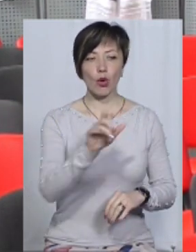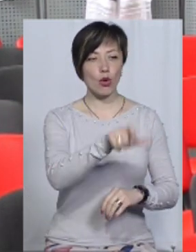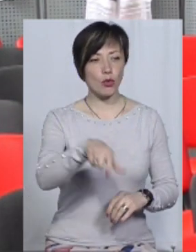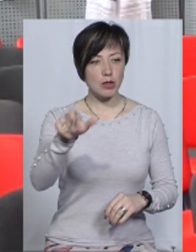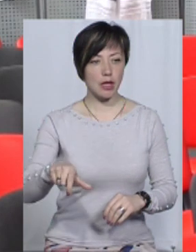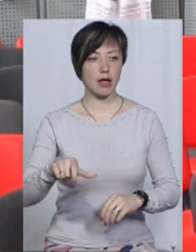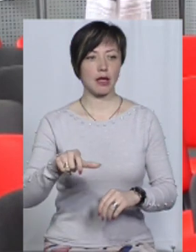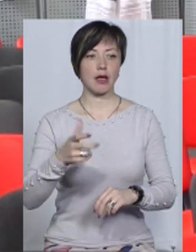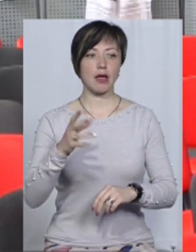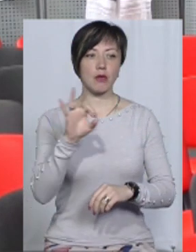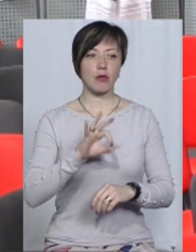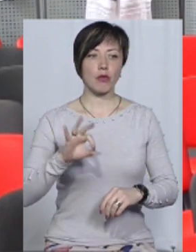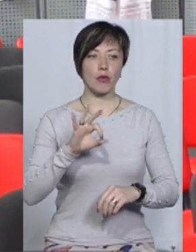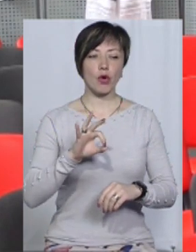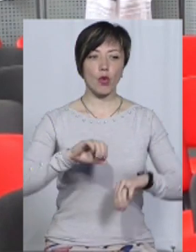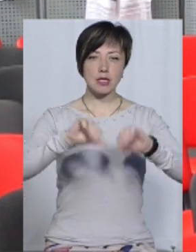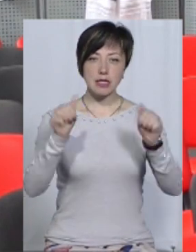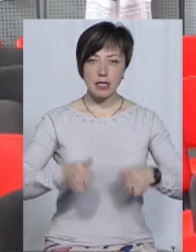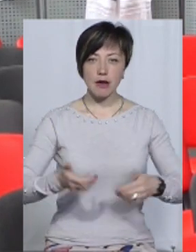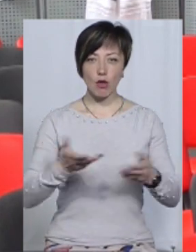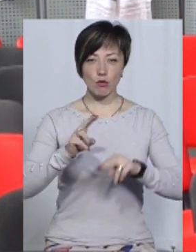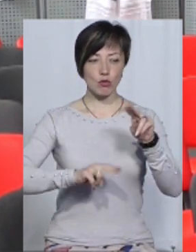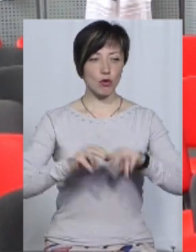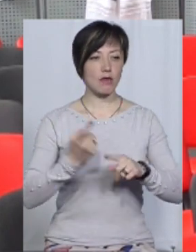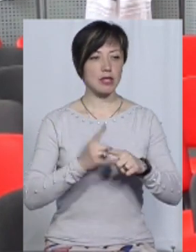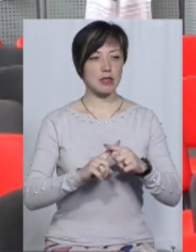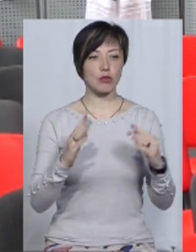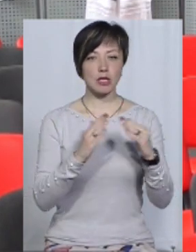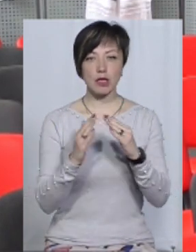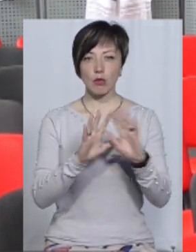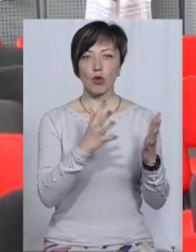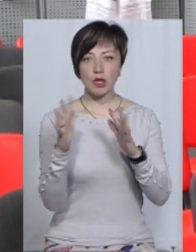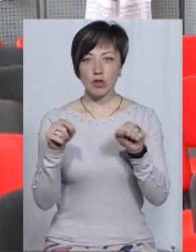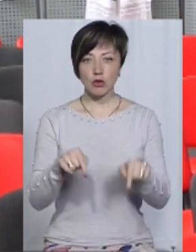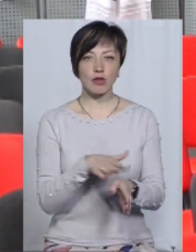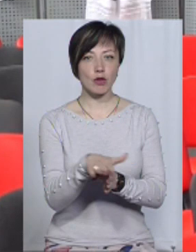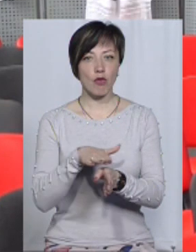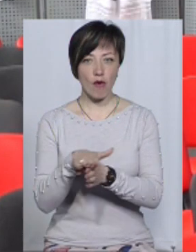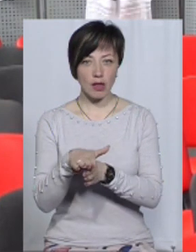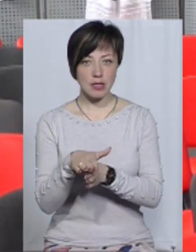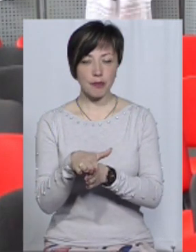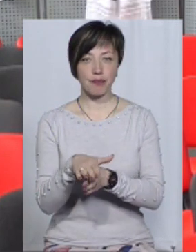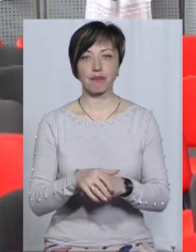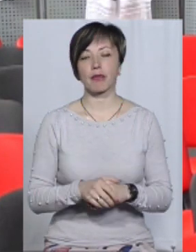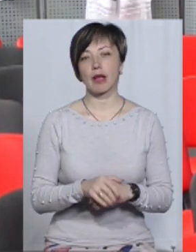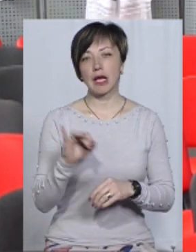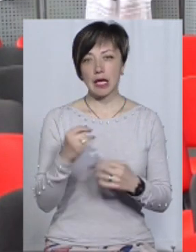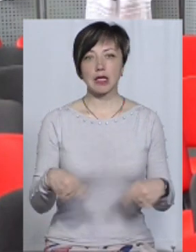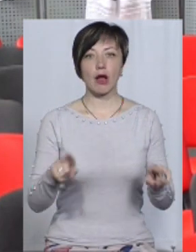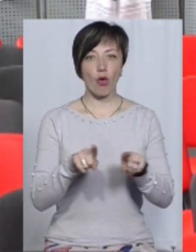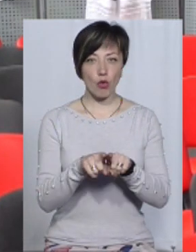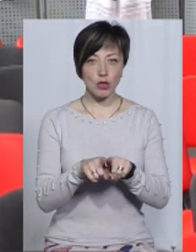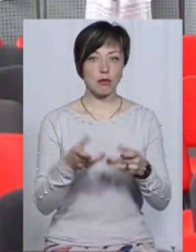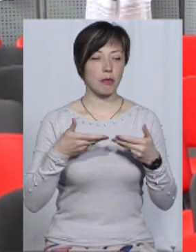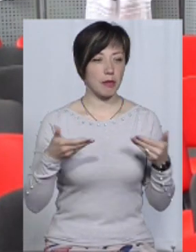їх збудував, і про той стиль, в якому збудований цей будинок, і про ті події, які тут відбувалися. От, і також